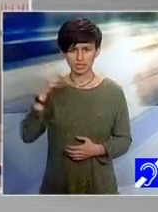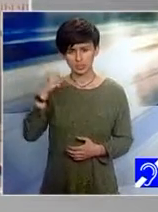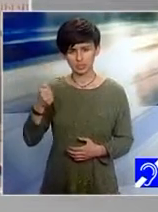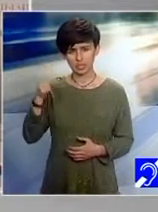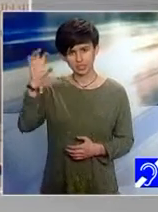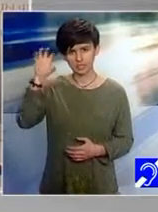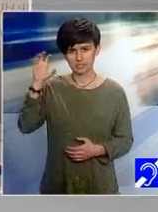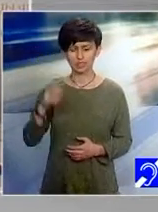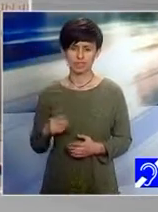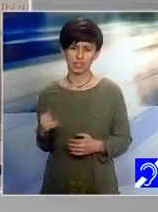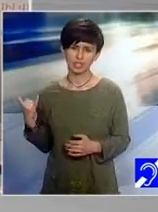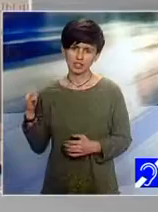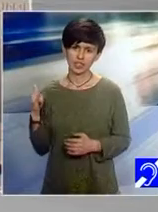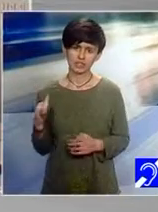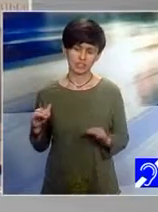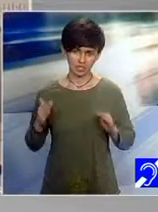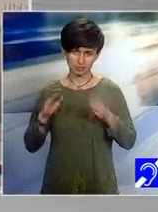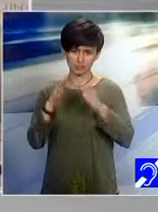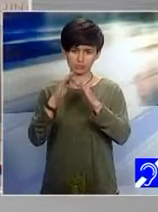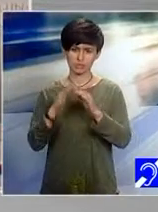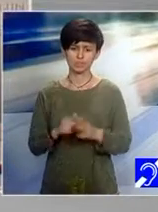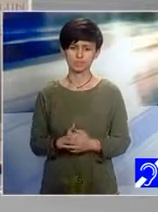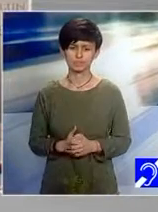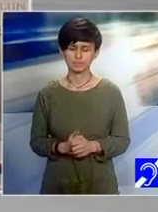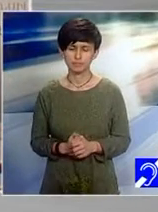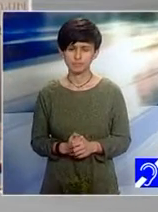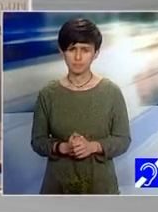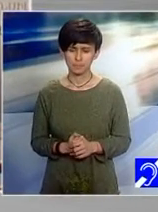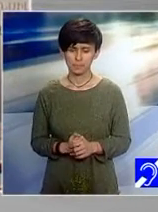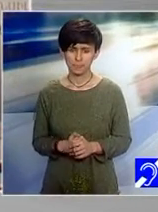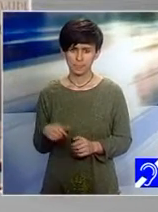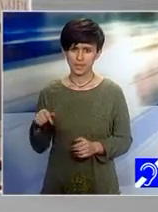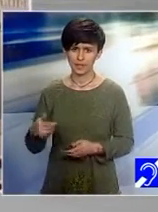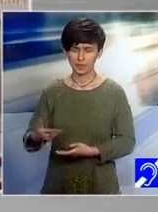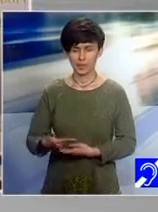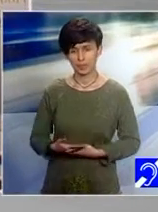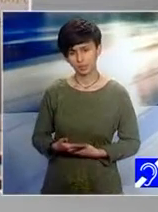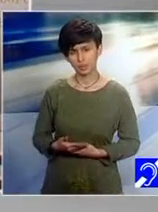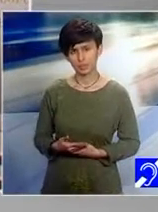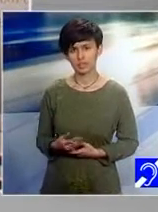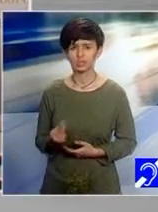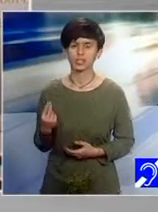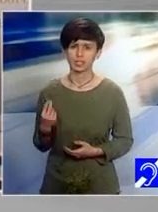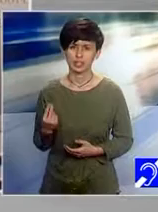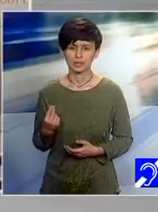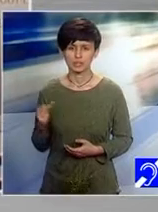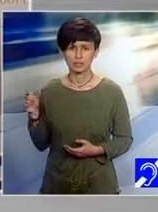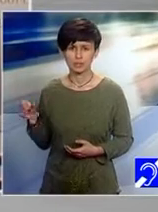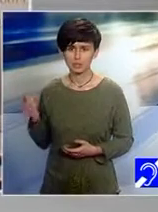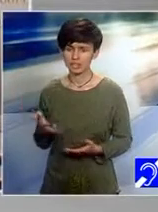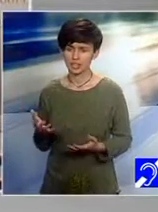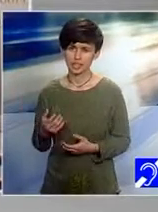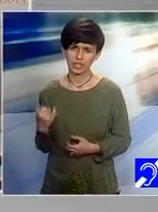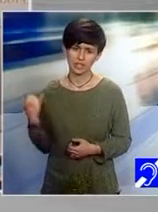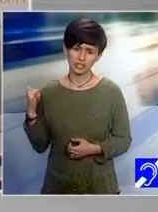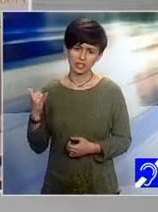ultimele principe transilvanian, Apafi Mihai, a fost cel care i-a primit cu brațele deschise pe cei care veneau dinspre Moldova. Asta